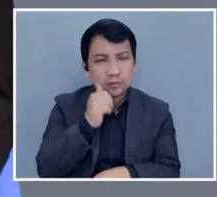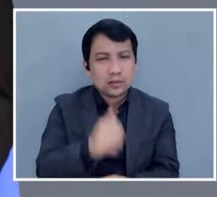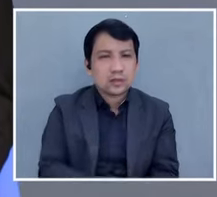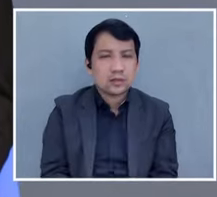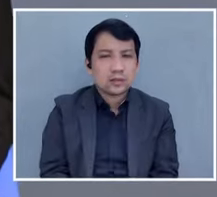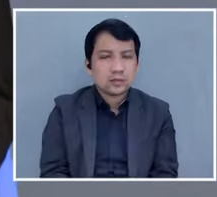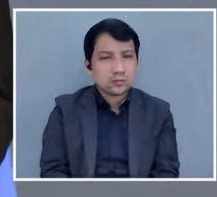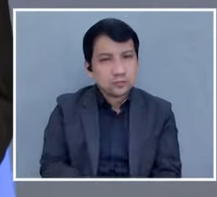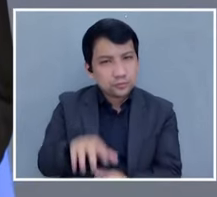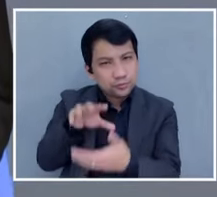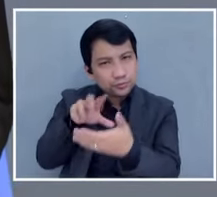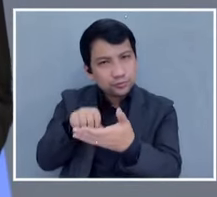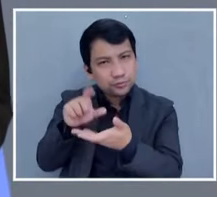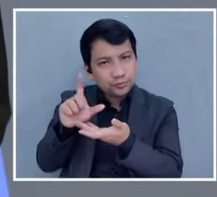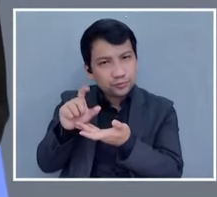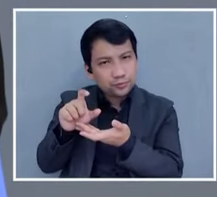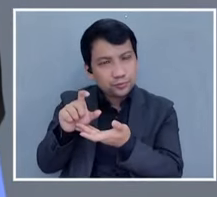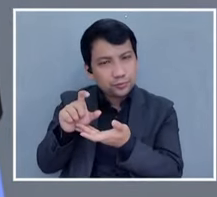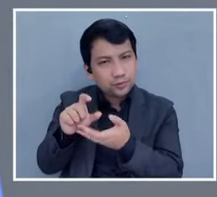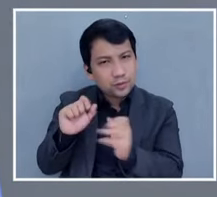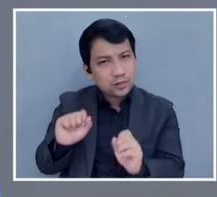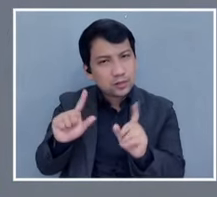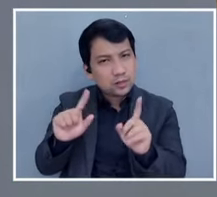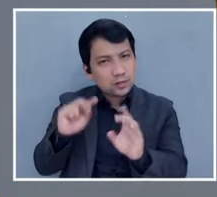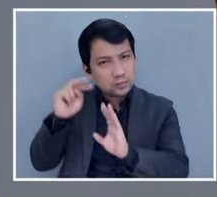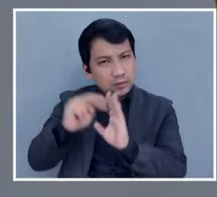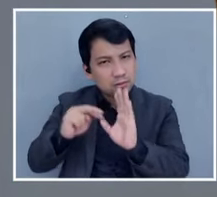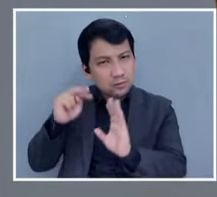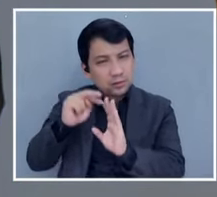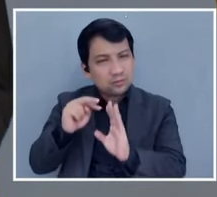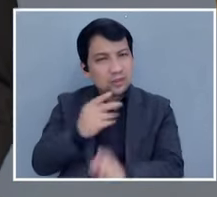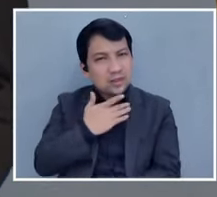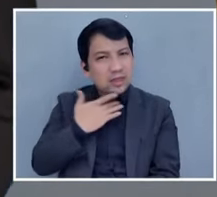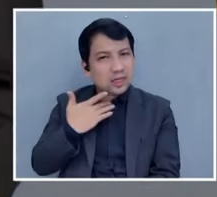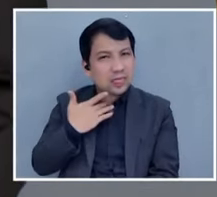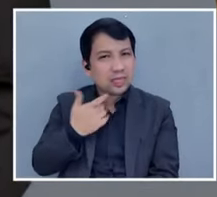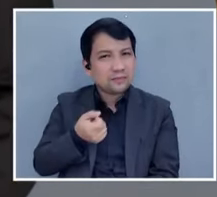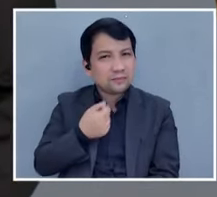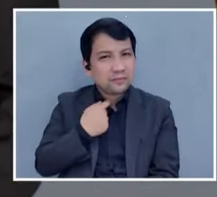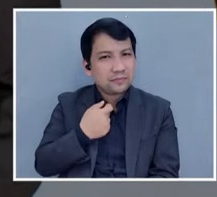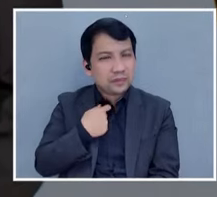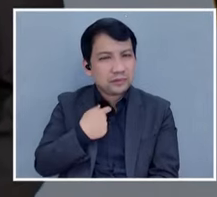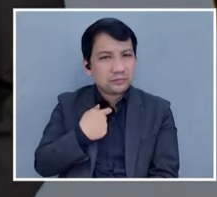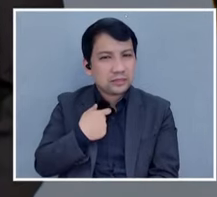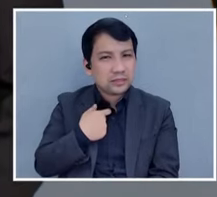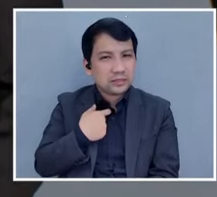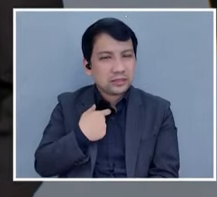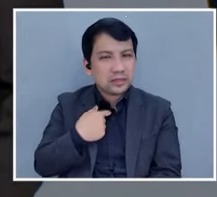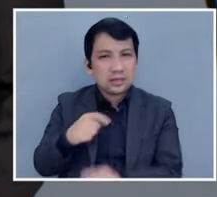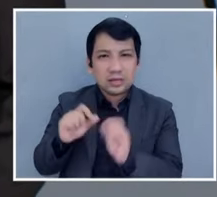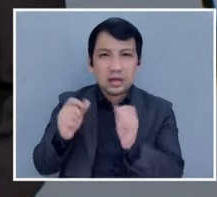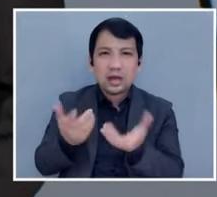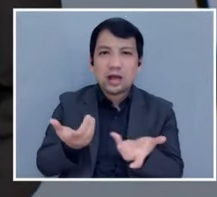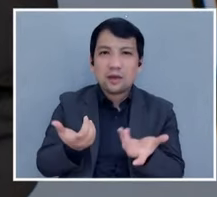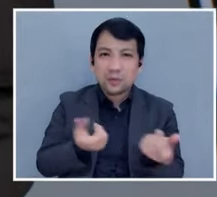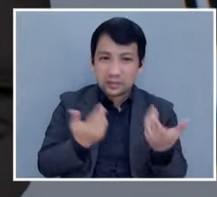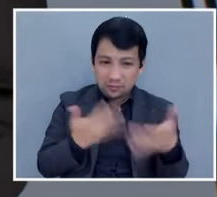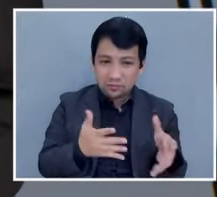pa umano ng suspect ng live video ang kahalayan na ginagawa at binibenta ito online.